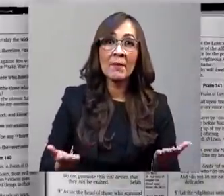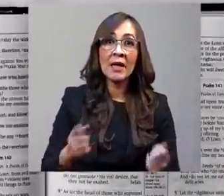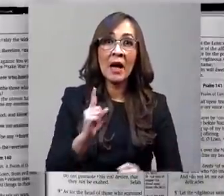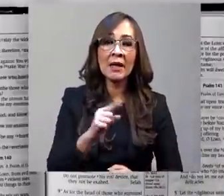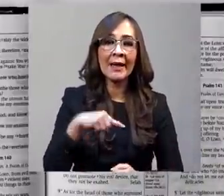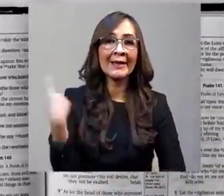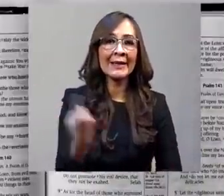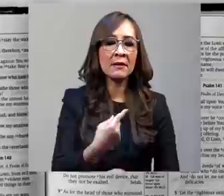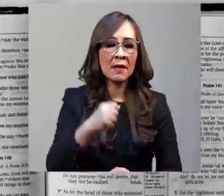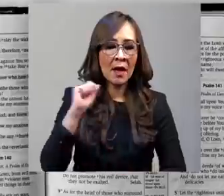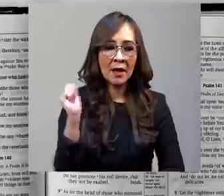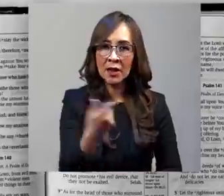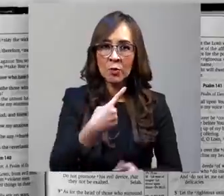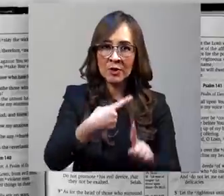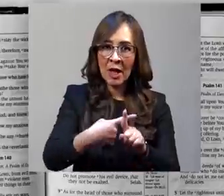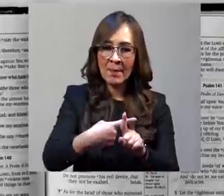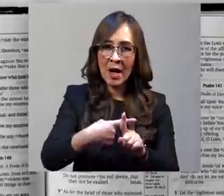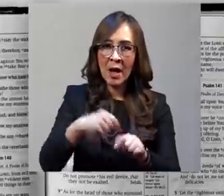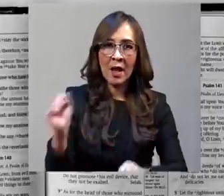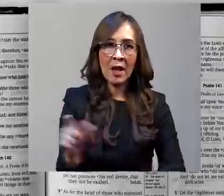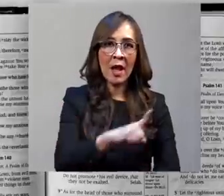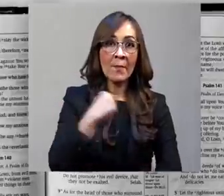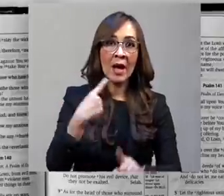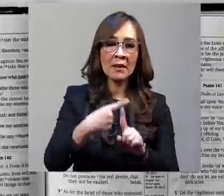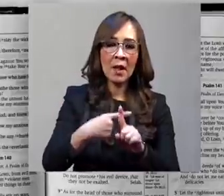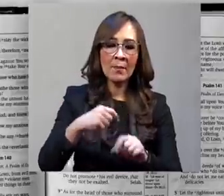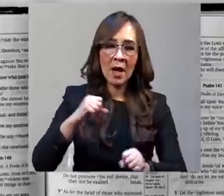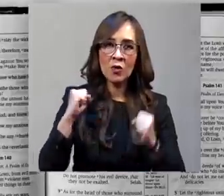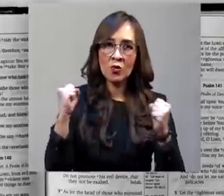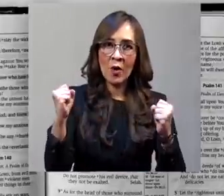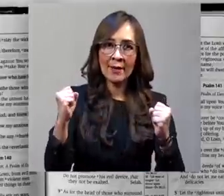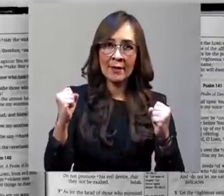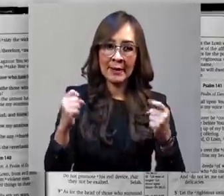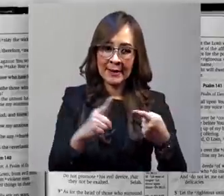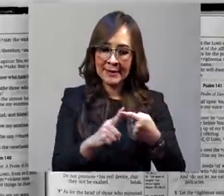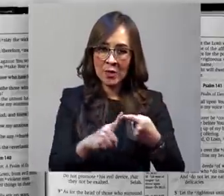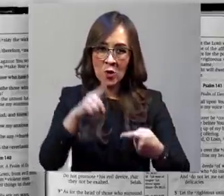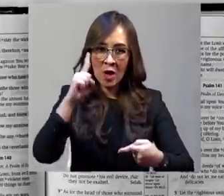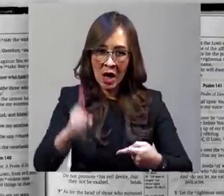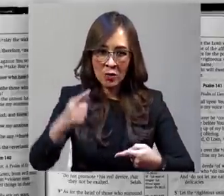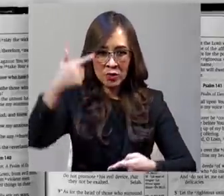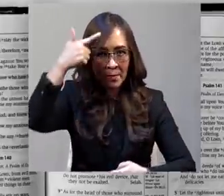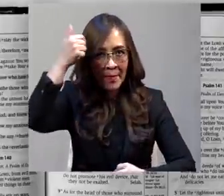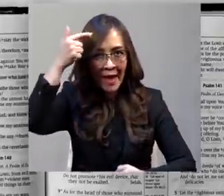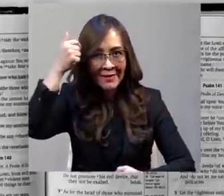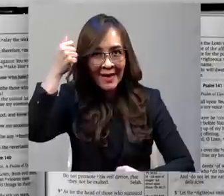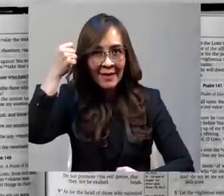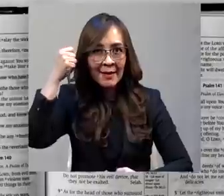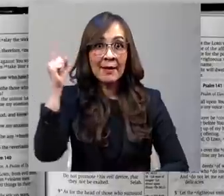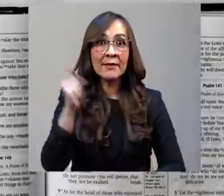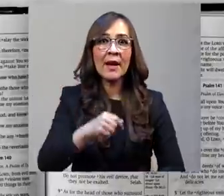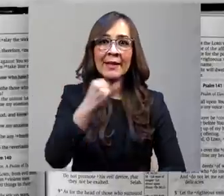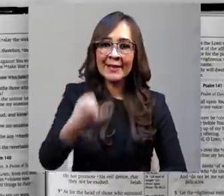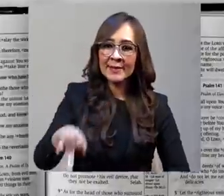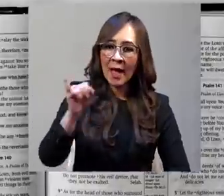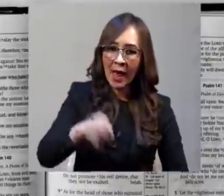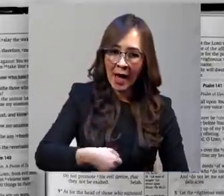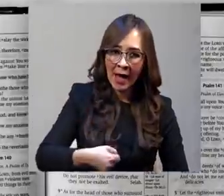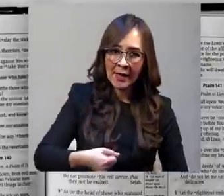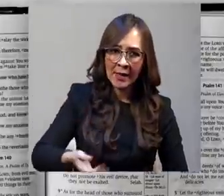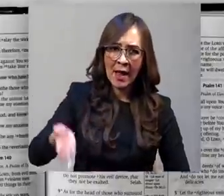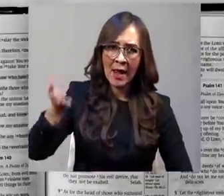kuat. Satu. Kita harus rela belajar dari kesalahan-kesalahan masa lalu. Yosafat belajar. Yosafat